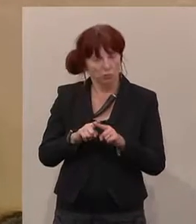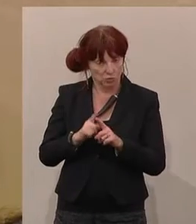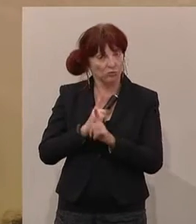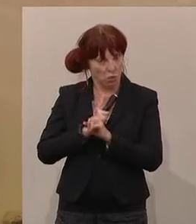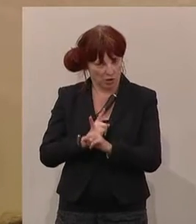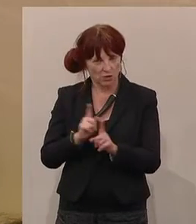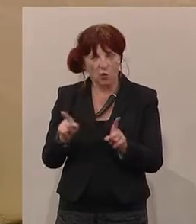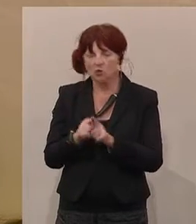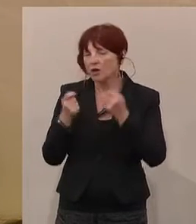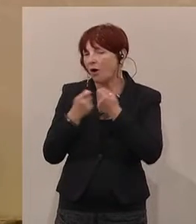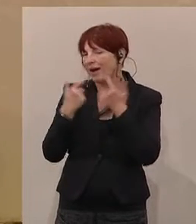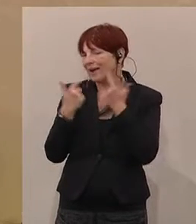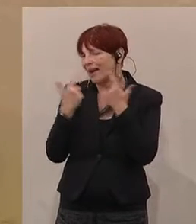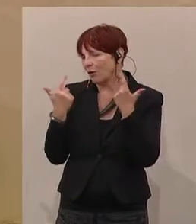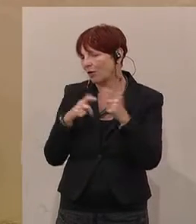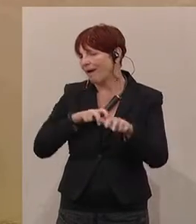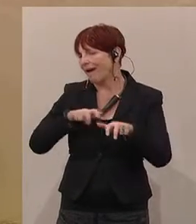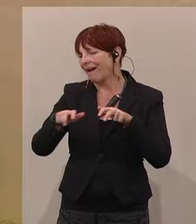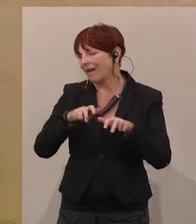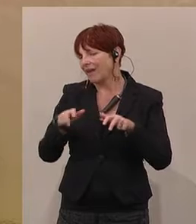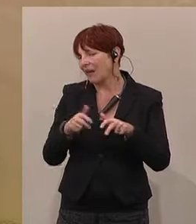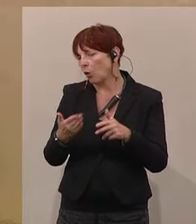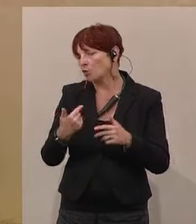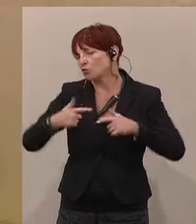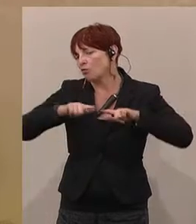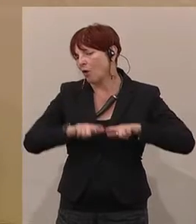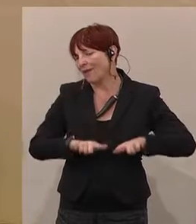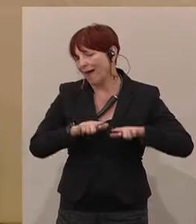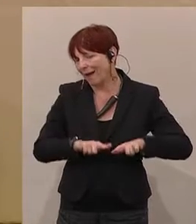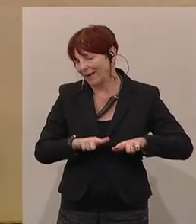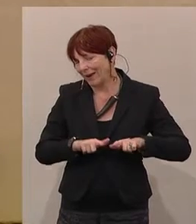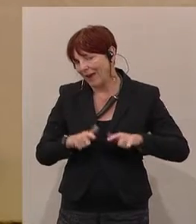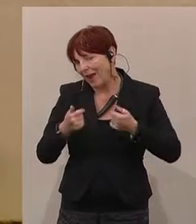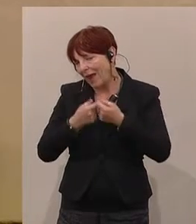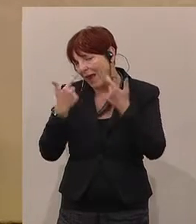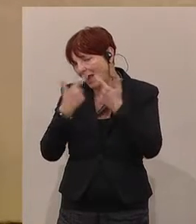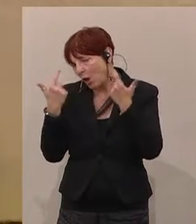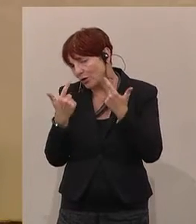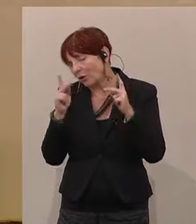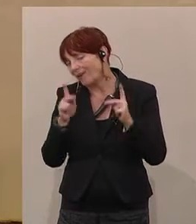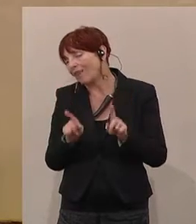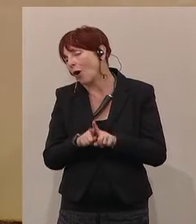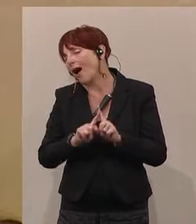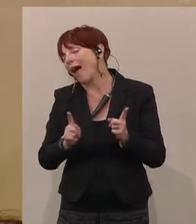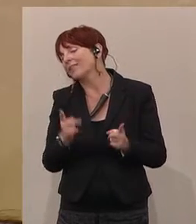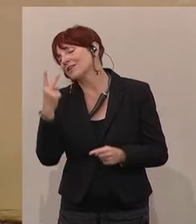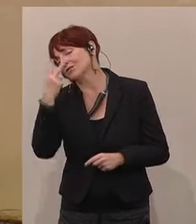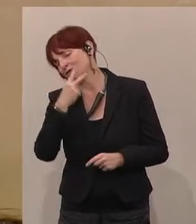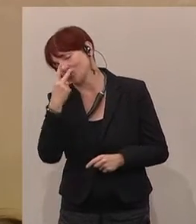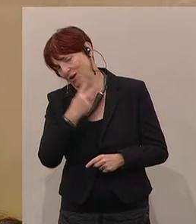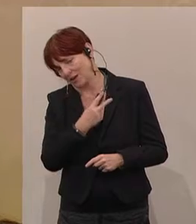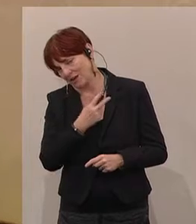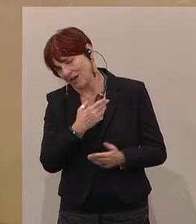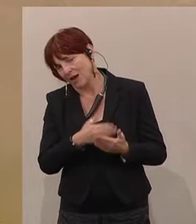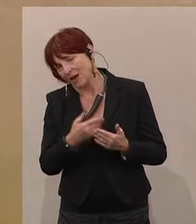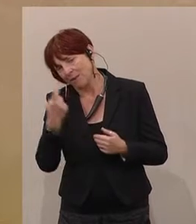eben auch die Erläuterungen zur Regierungsvorlage, die man, wenn man es jetzt nicht verstanden hätte, ein bisschen anders lesen könnte auch, eben zu verstehen, wonach die